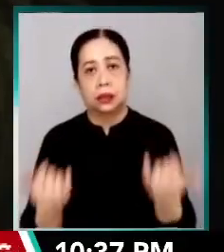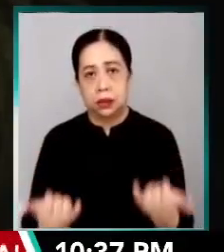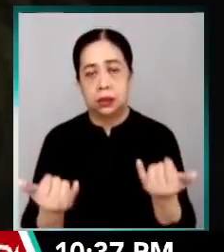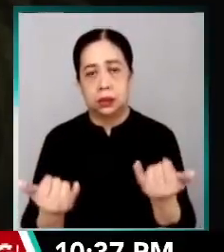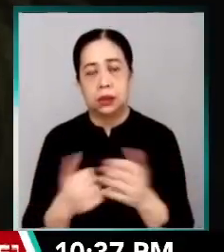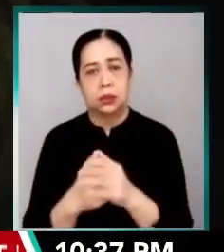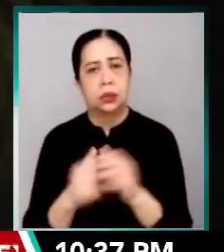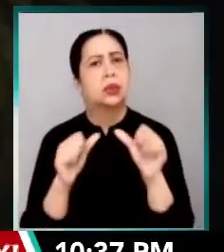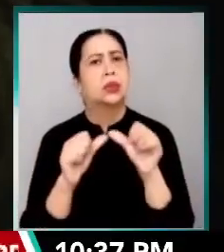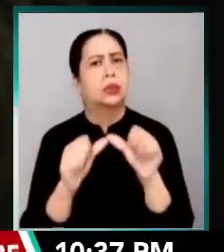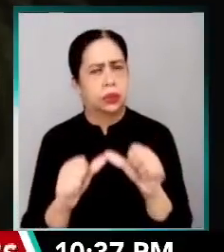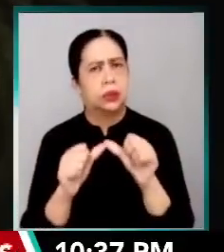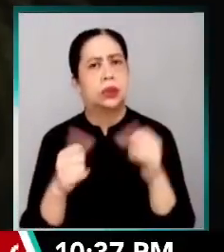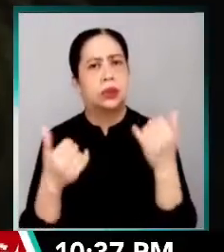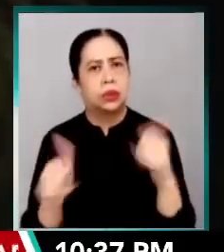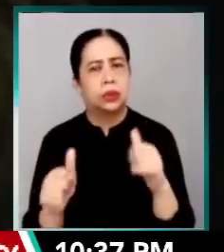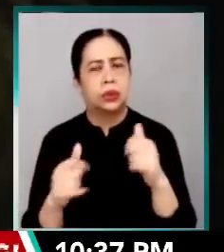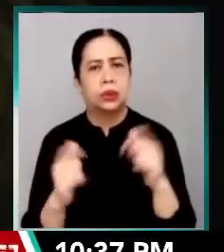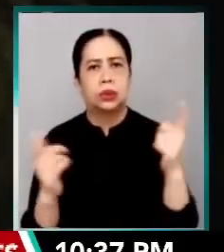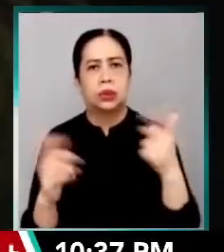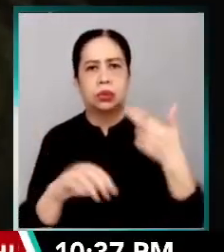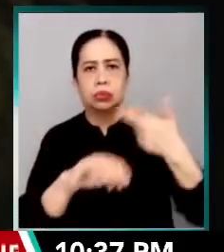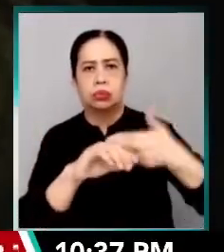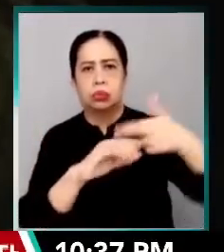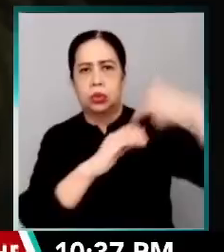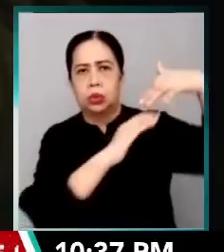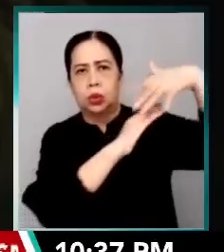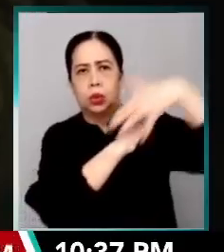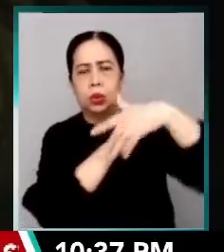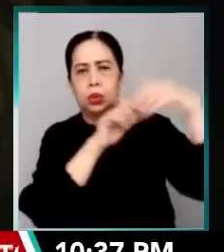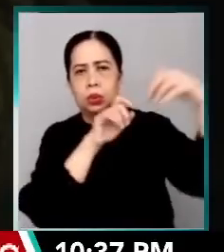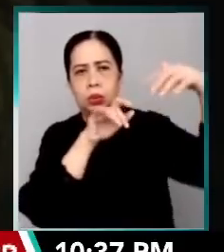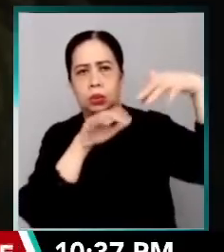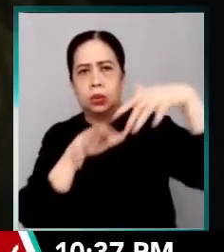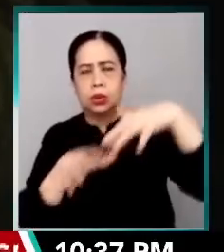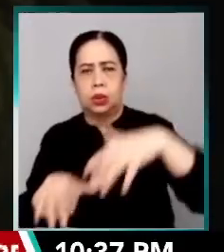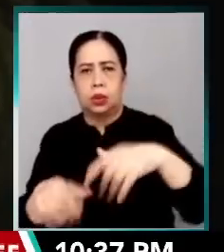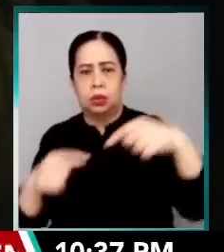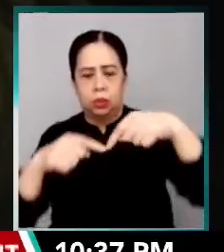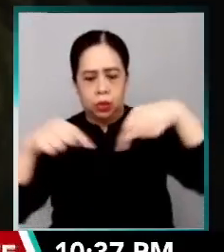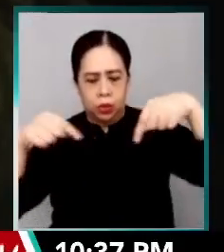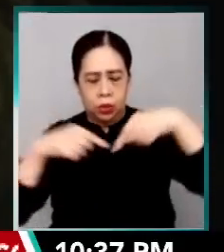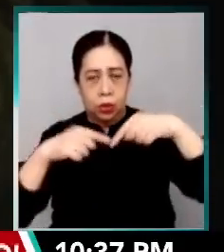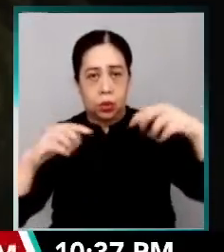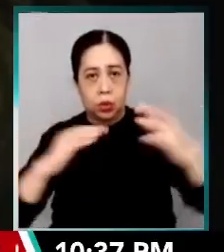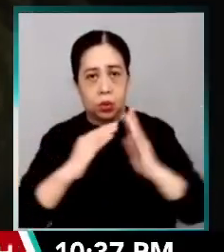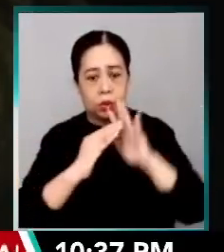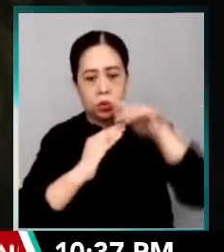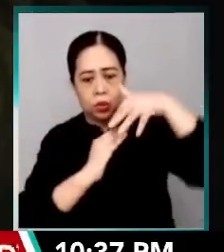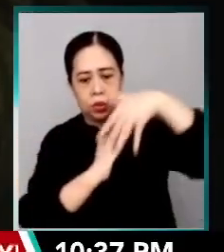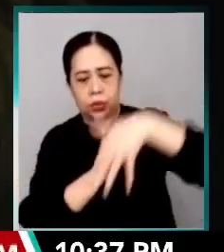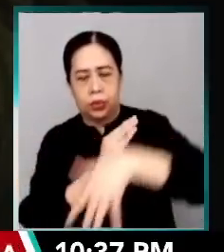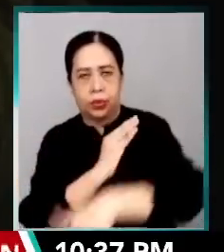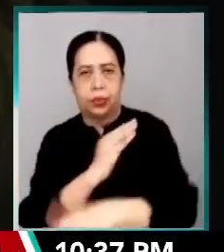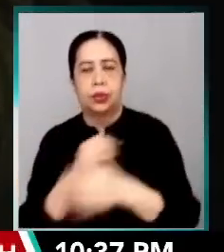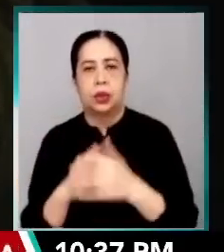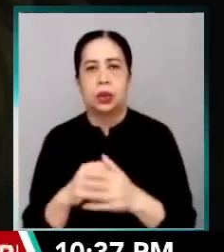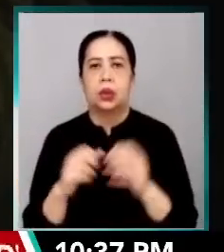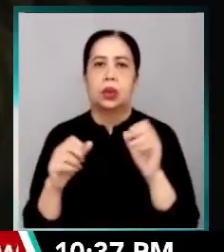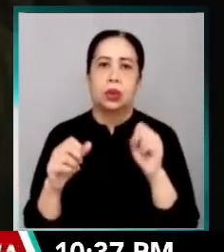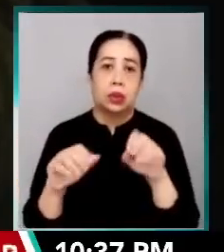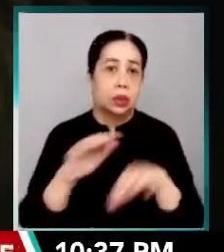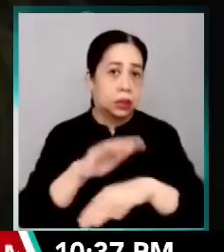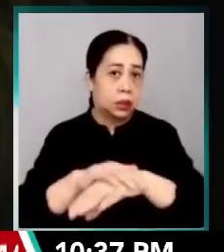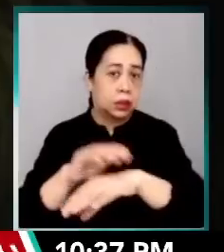pa rin yung rockfall events at lava flow mula sa crater ng bulkan patungo sa dalisdis nito. Kung kaya't ang paalala ngayon ng